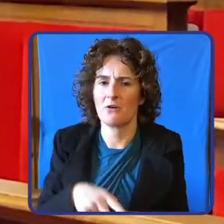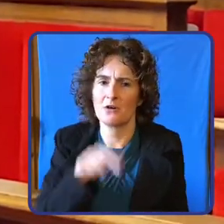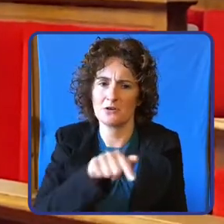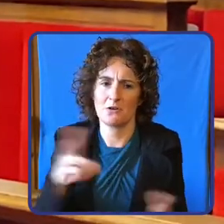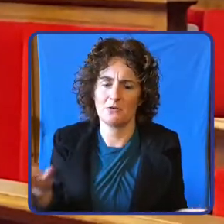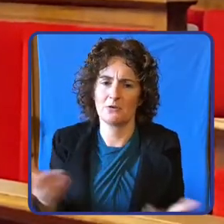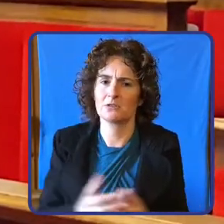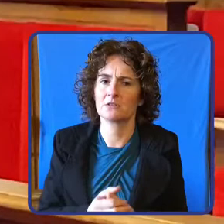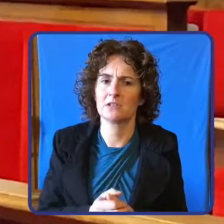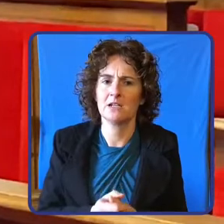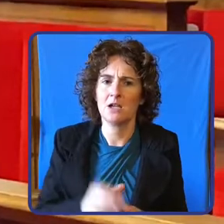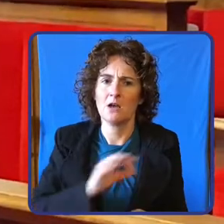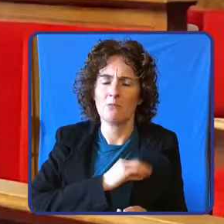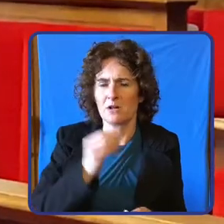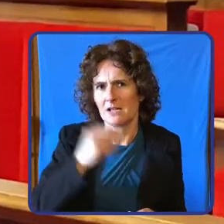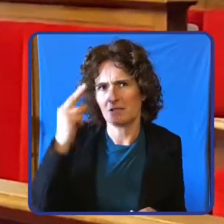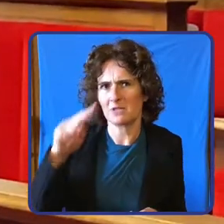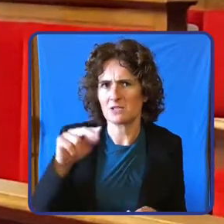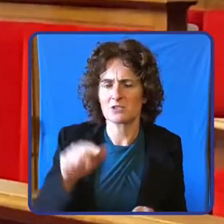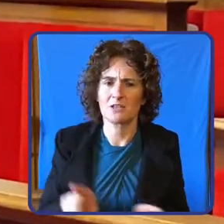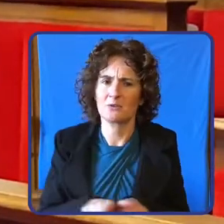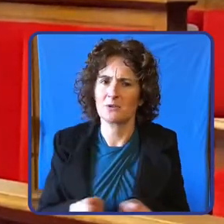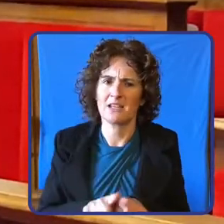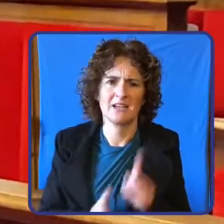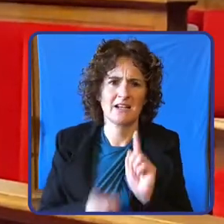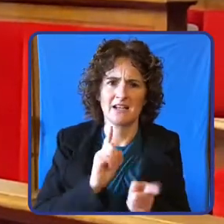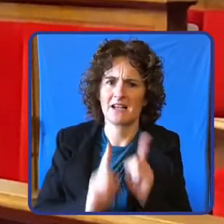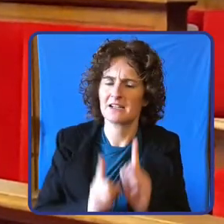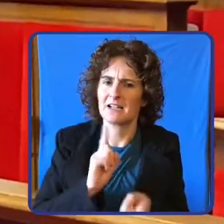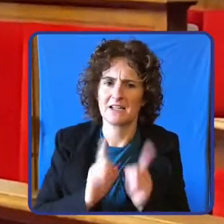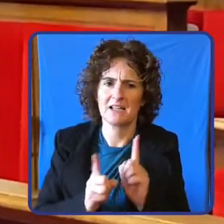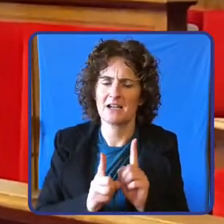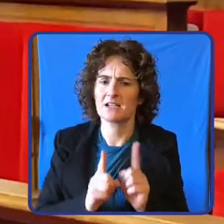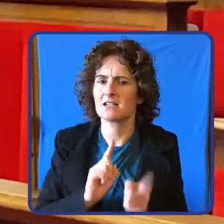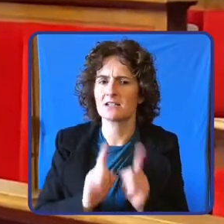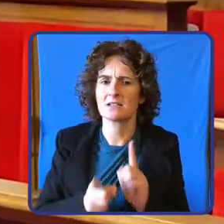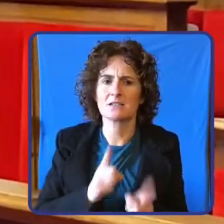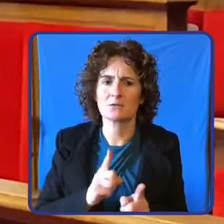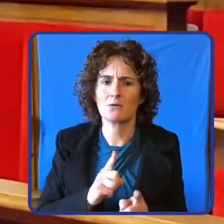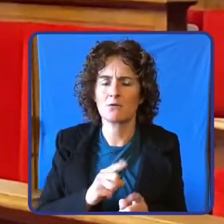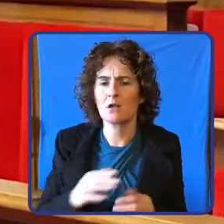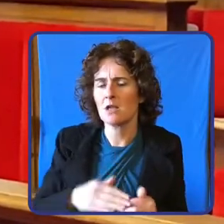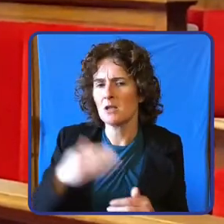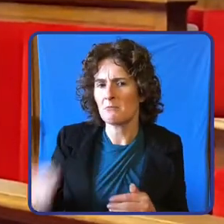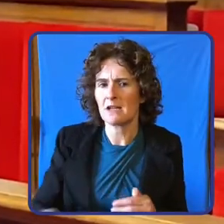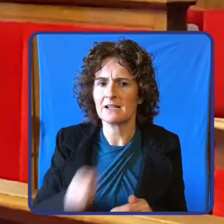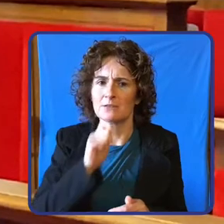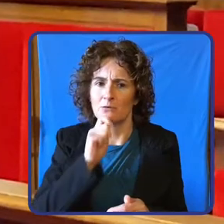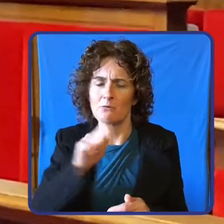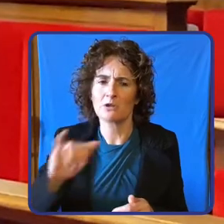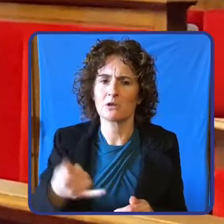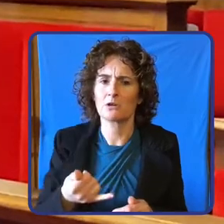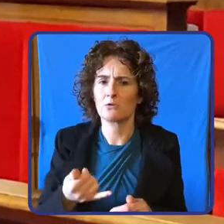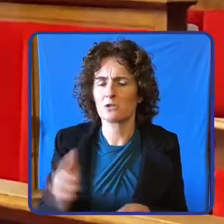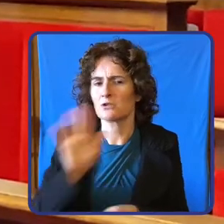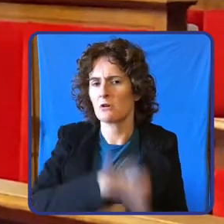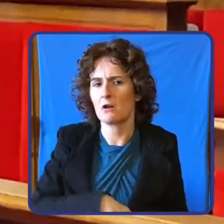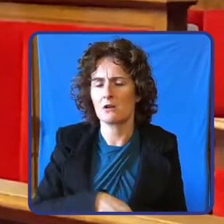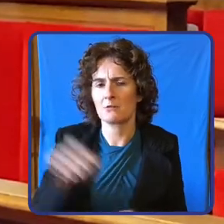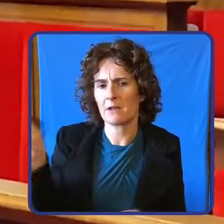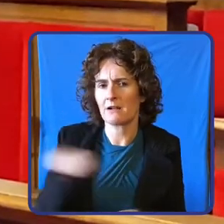hogy polgármester úr, azért ilyenekkel ne játszunk, itt mellettünk is magyarok halnak meg a háborúban. Azt gondolom, hogy ez az a téma,